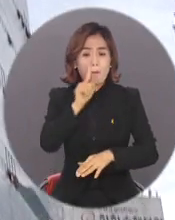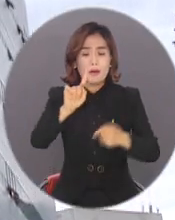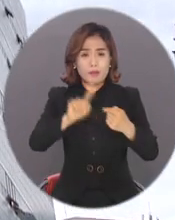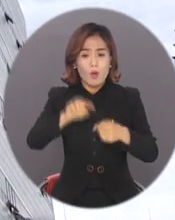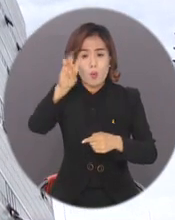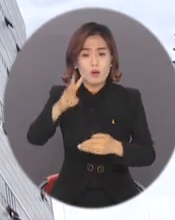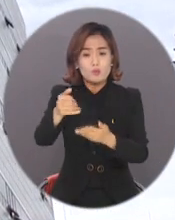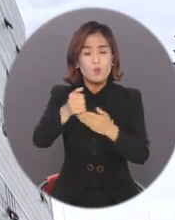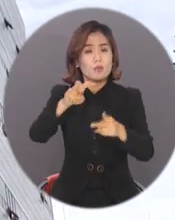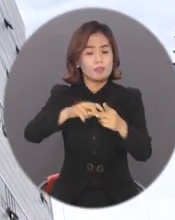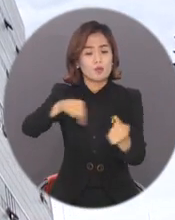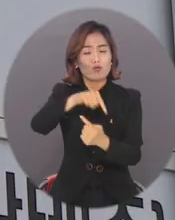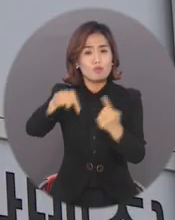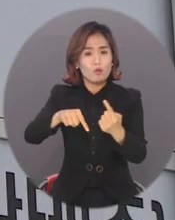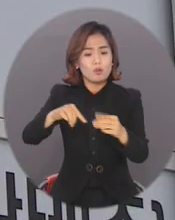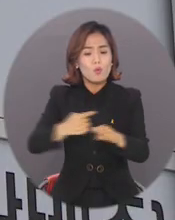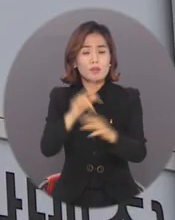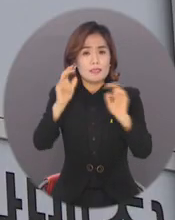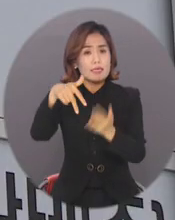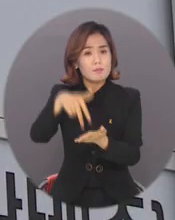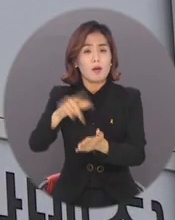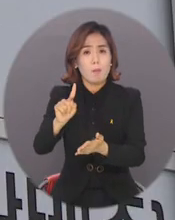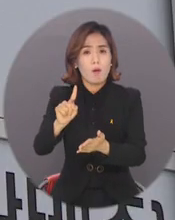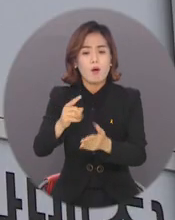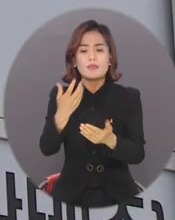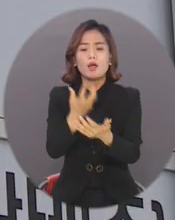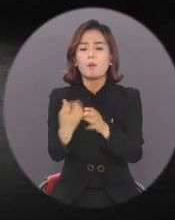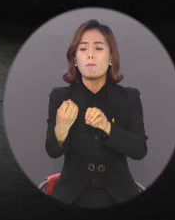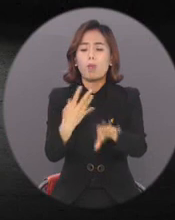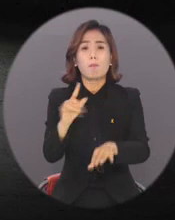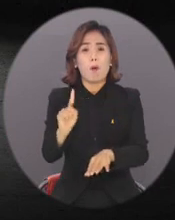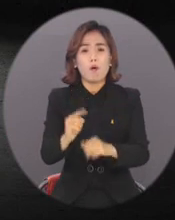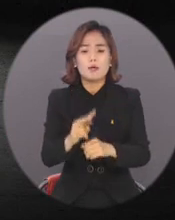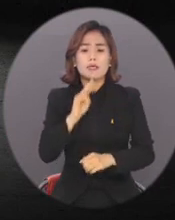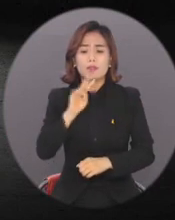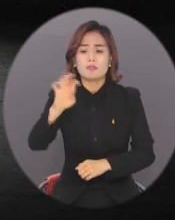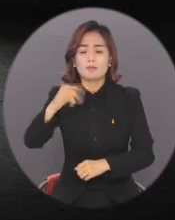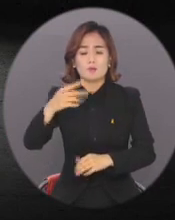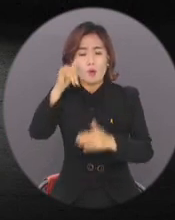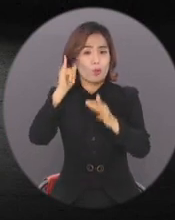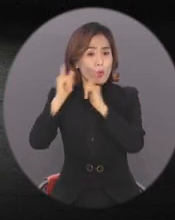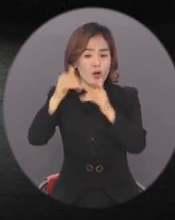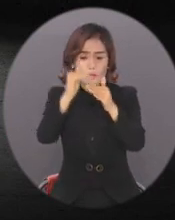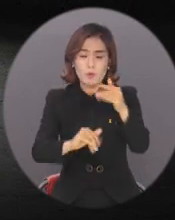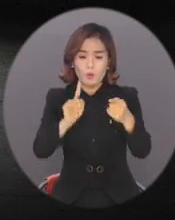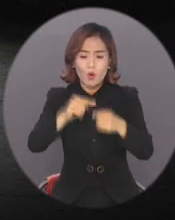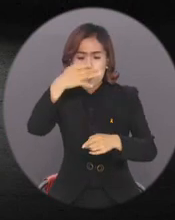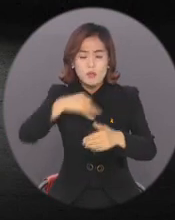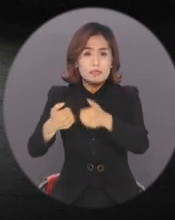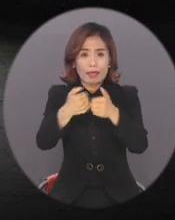대해 광주고객센터를 운영하고 있는 외주업체는 서면 답변을 통해 2분 30초 통화 기준은